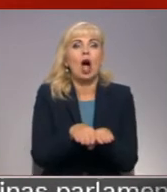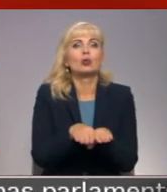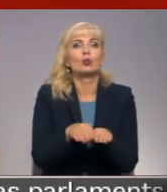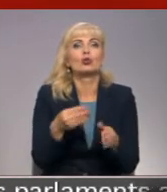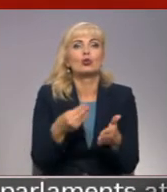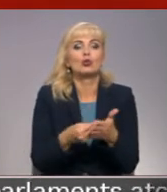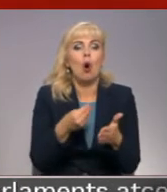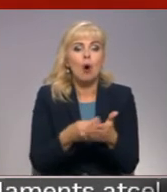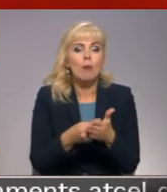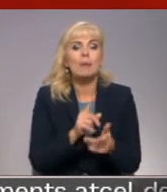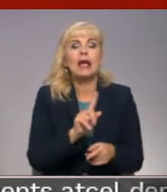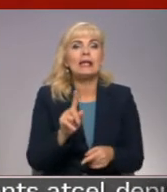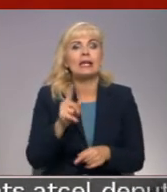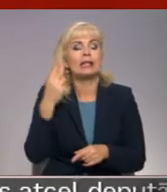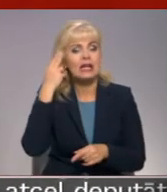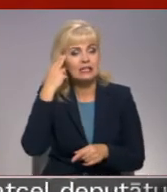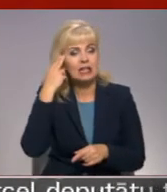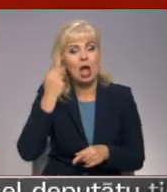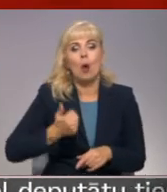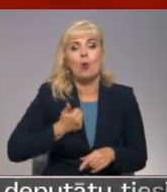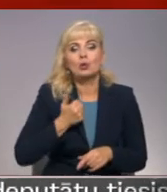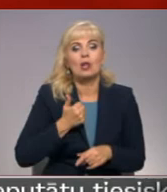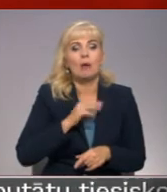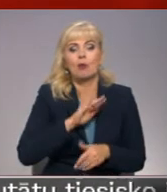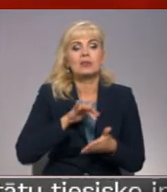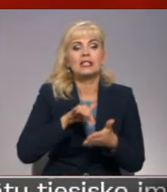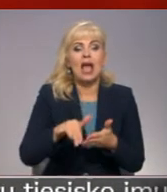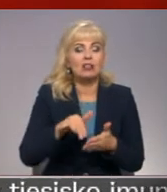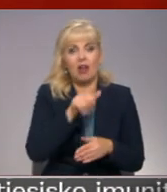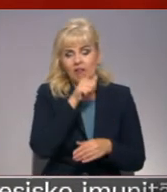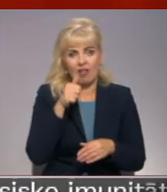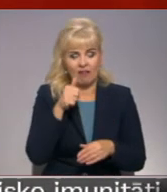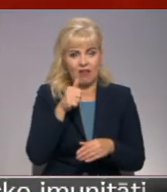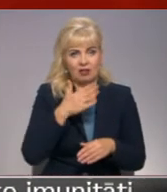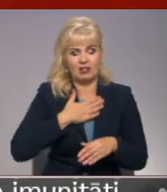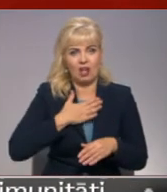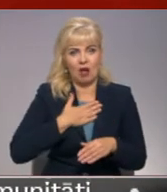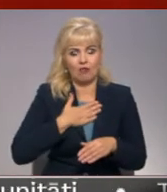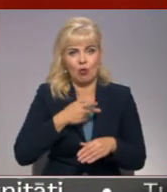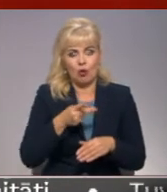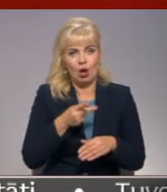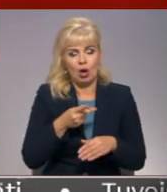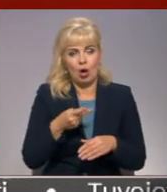ir uzņēmums neies, ja viņš nespēs sektu izdevumu daļu, un